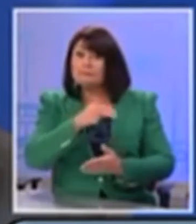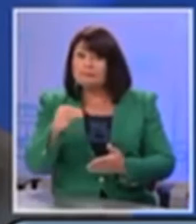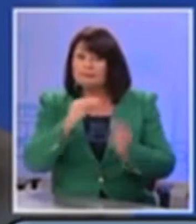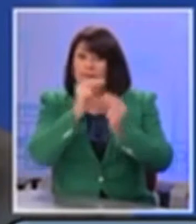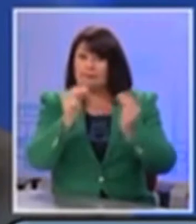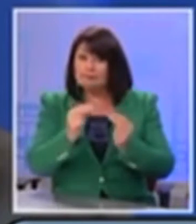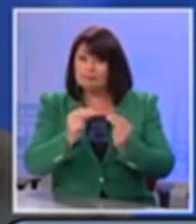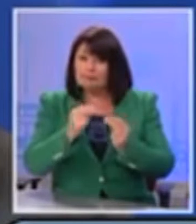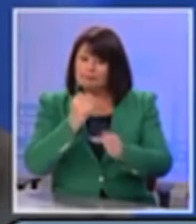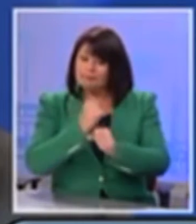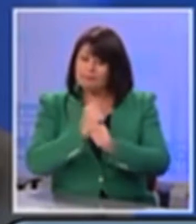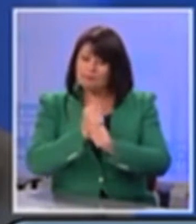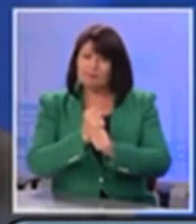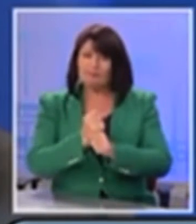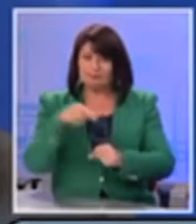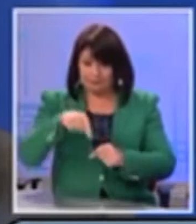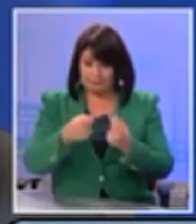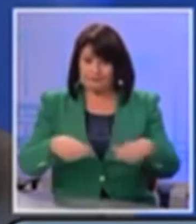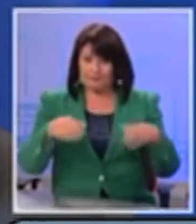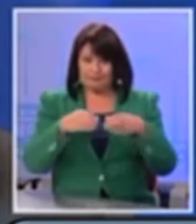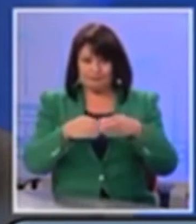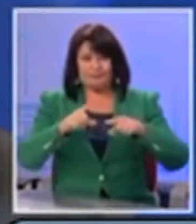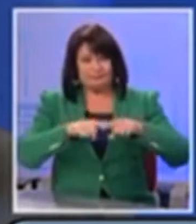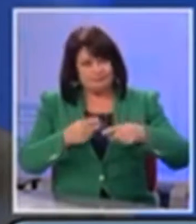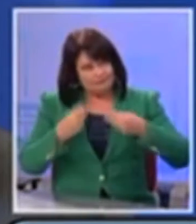pour rétablir la vérité sur la dette grecque,